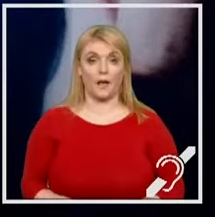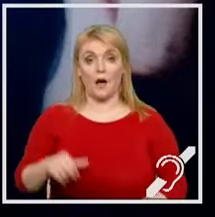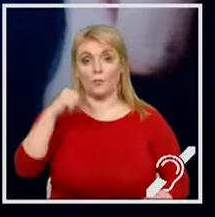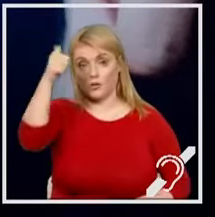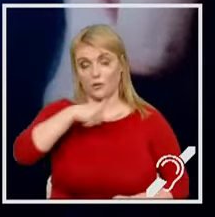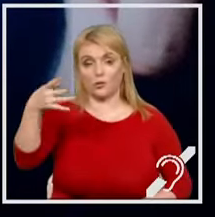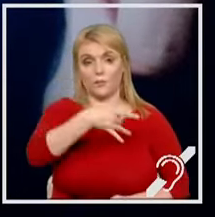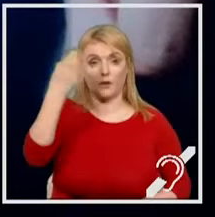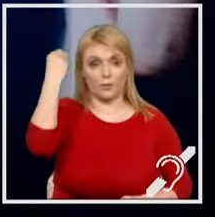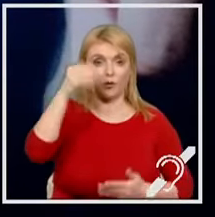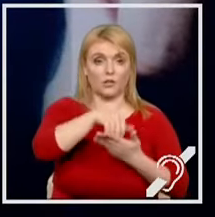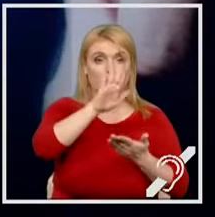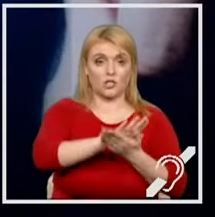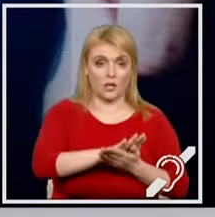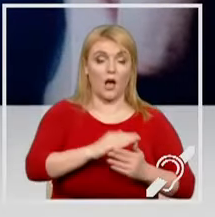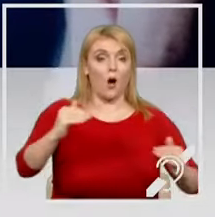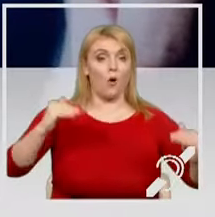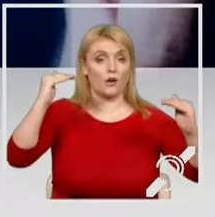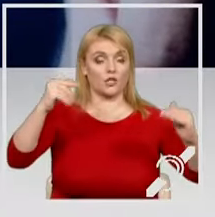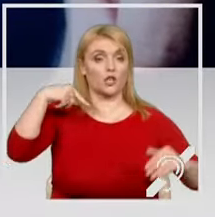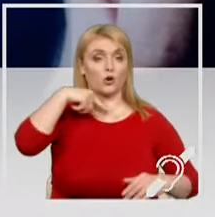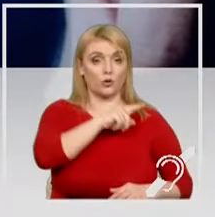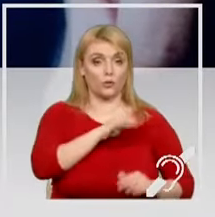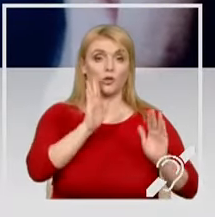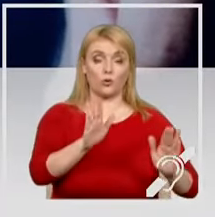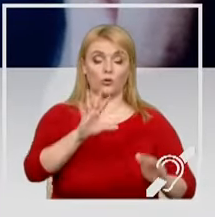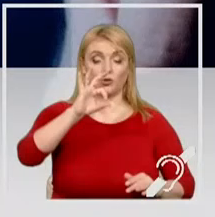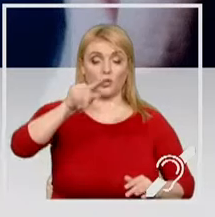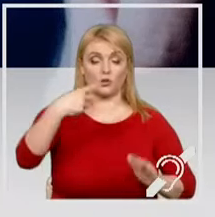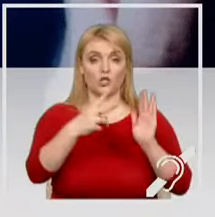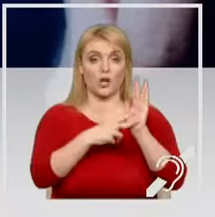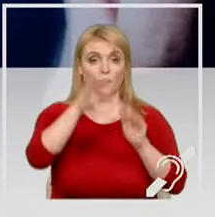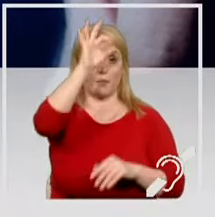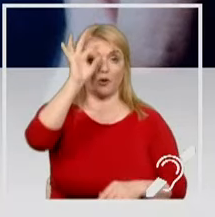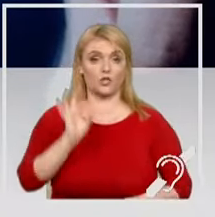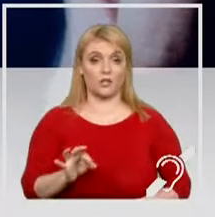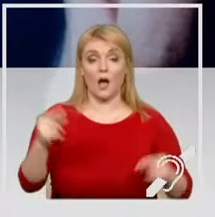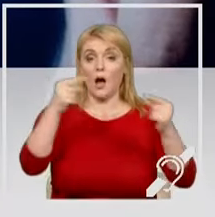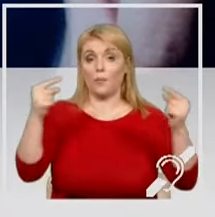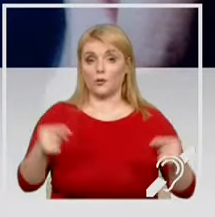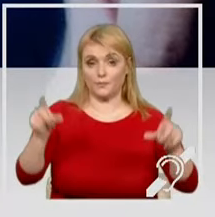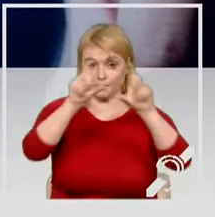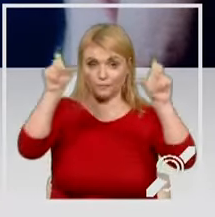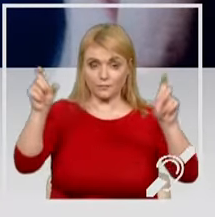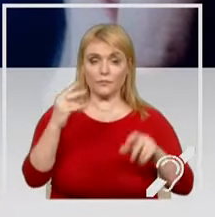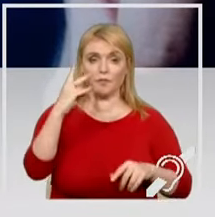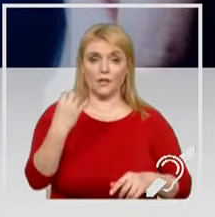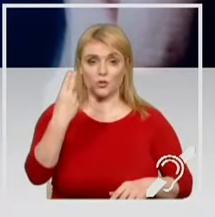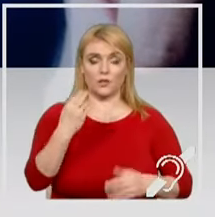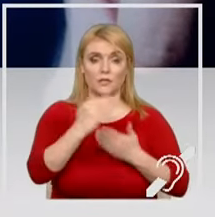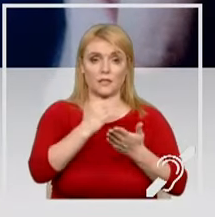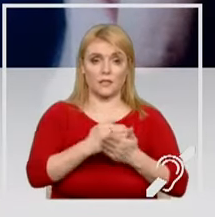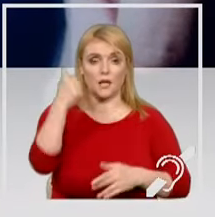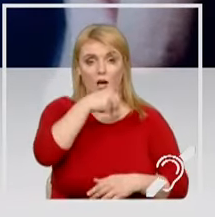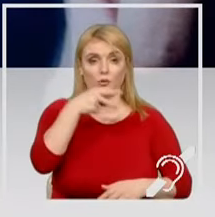Anul trecut, Republica Moldova a înregistrat o creștere economică de doar 0,7%. Potrivit Biroului Național de